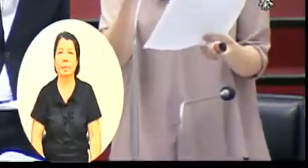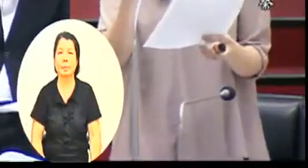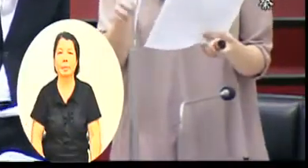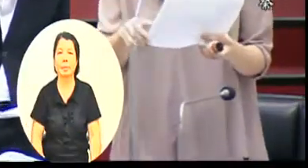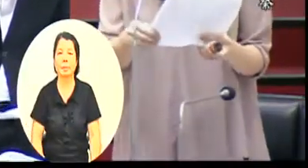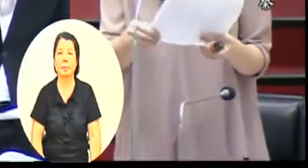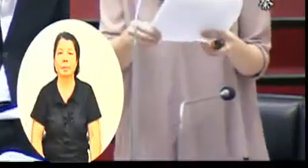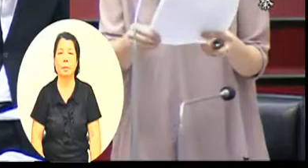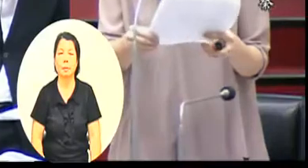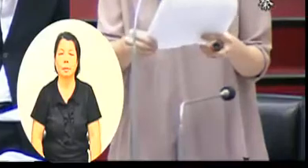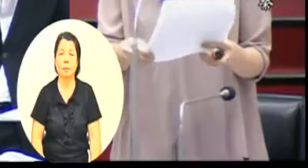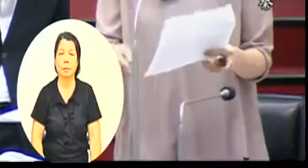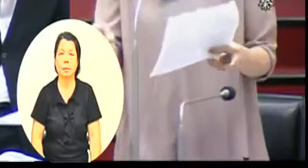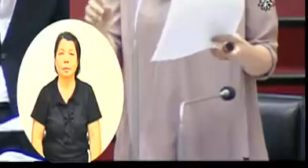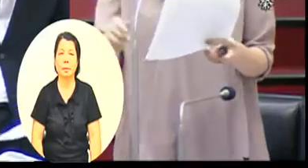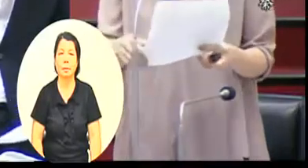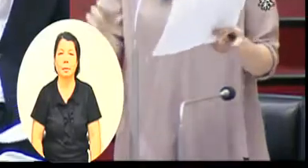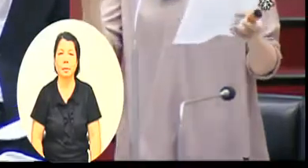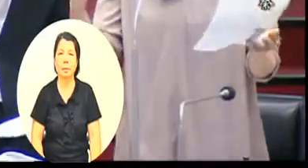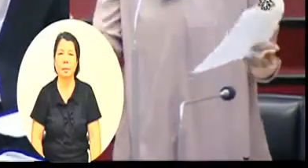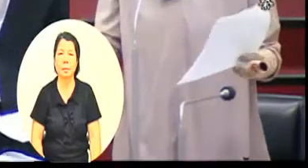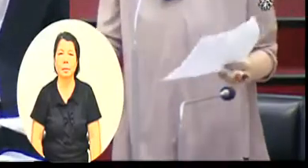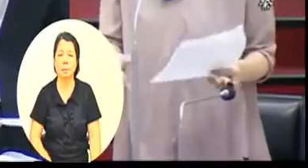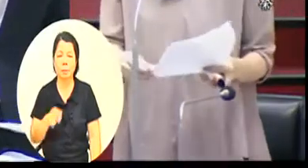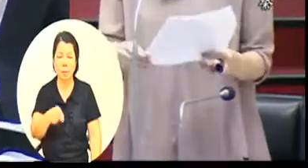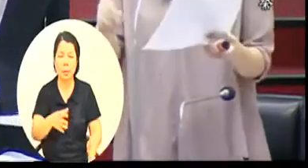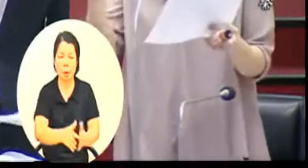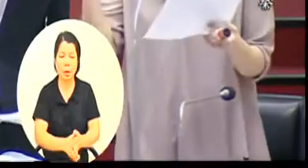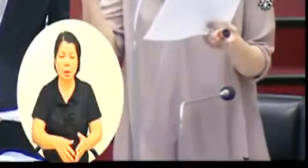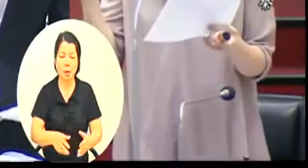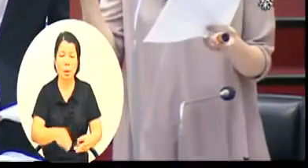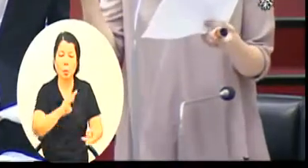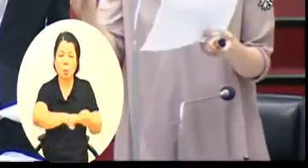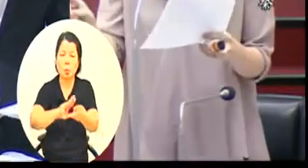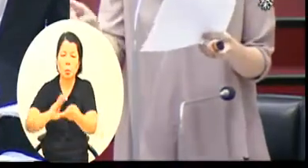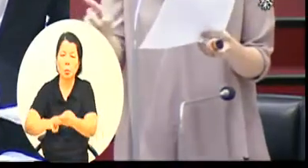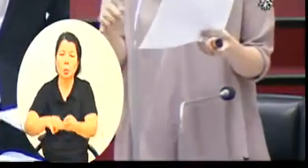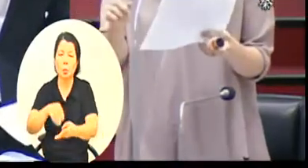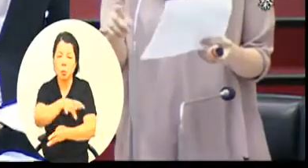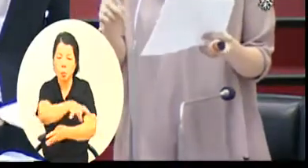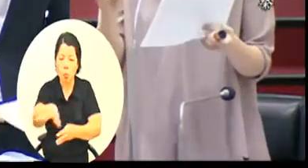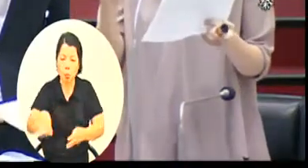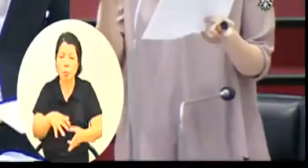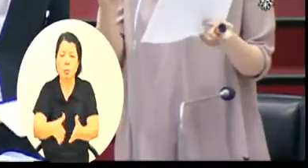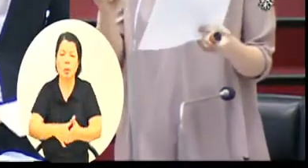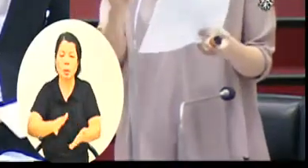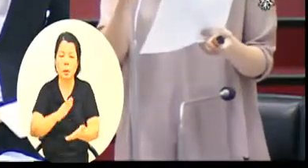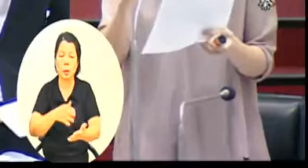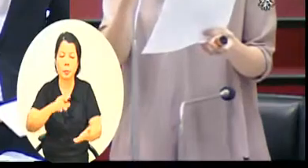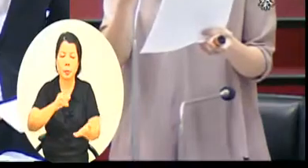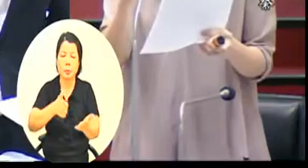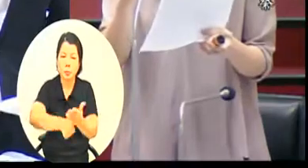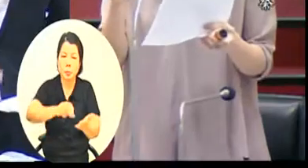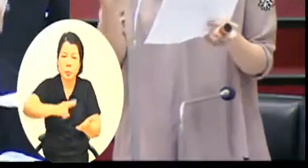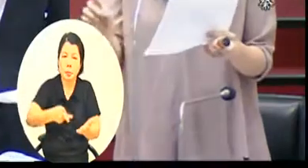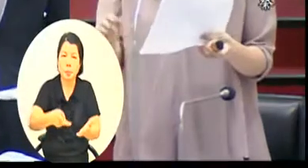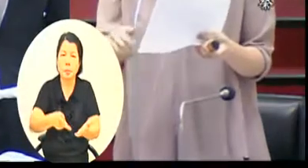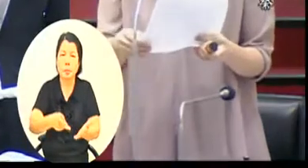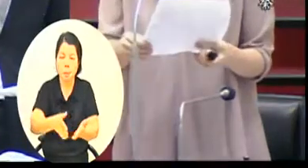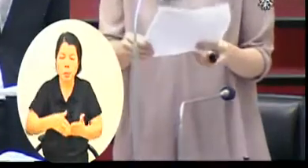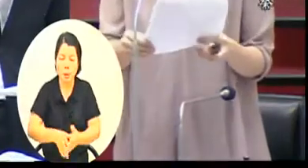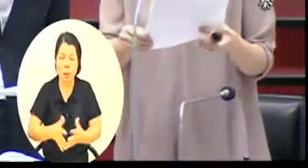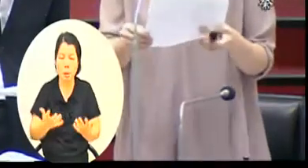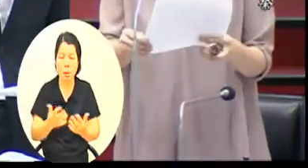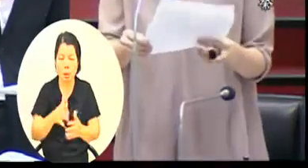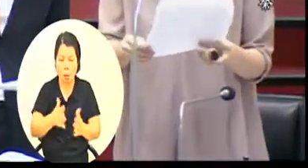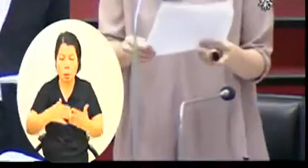谢谢主席，我把这个问题问完。所以说这几块农地，因为有它有这样子变更的那个。变更的这种机会，